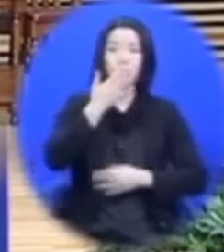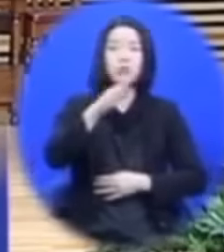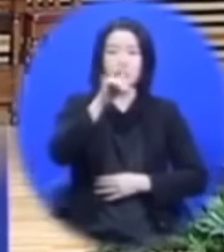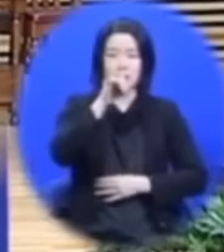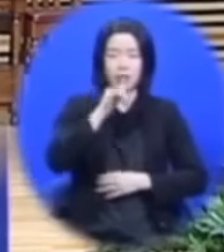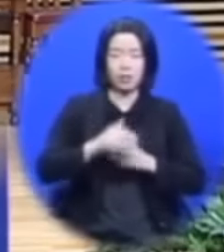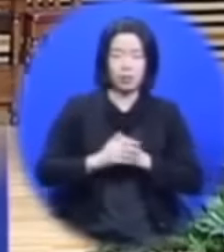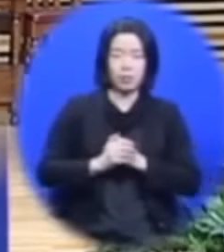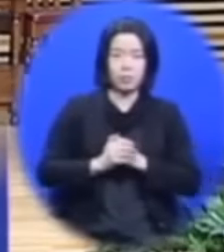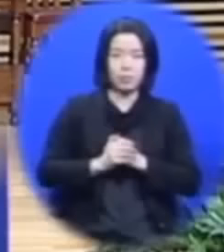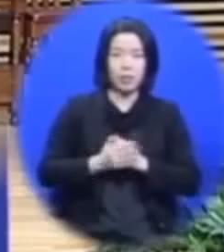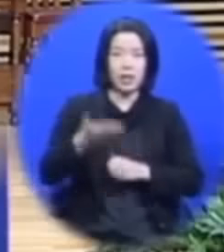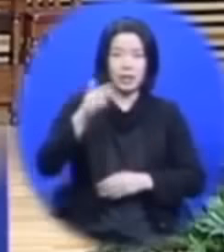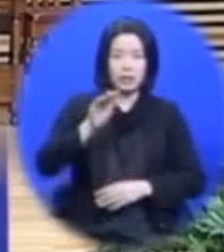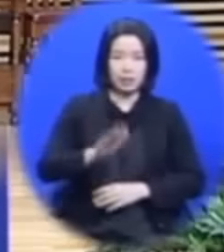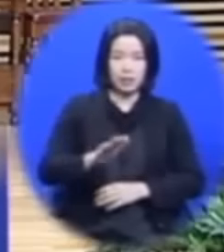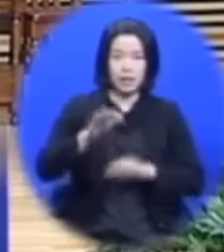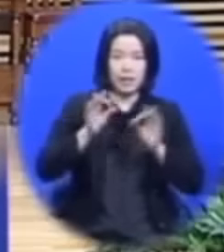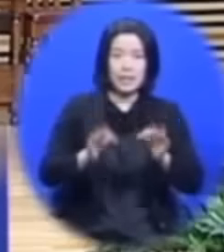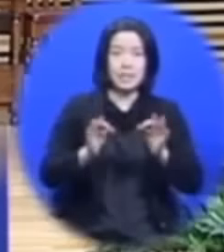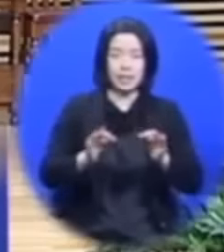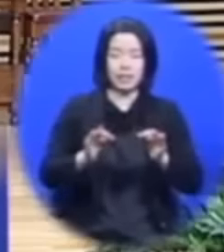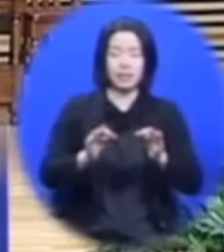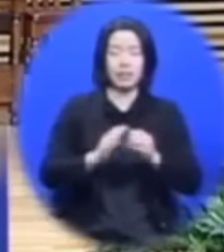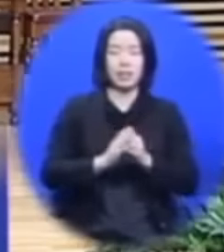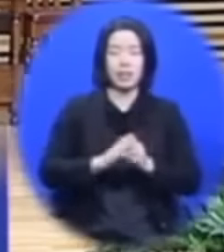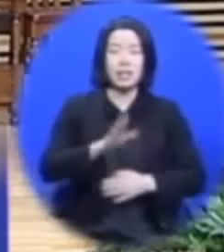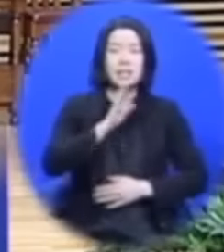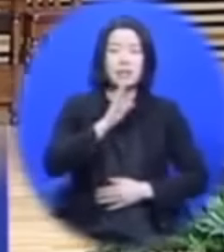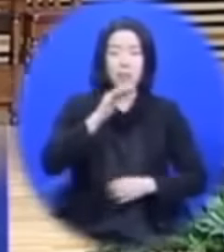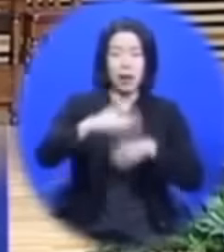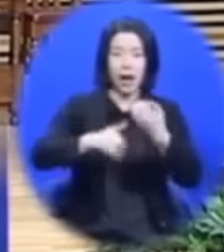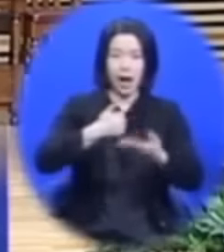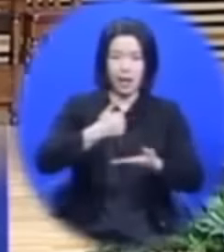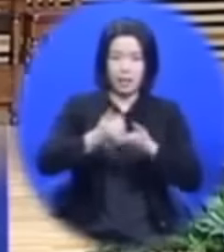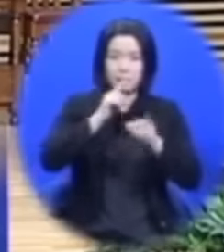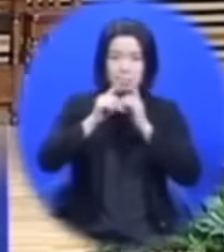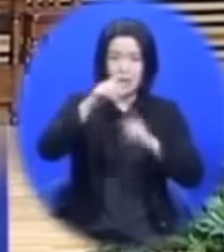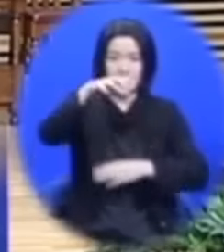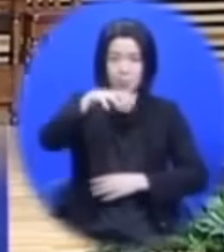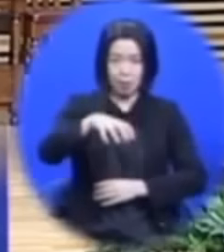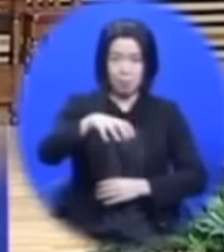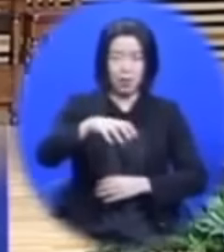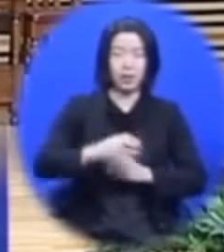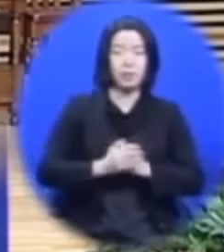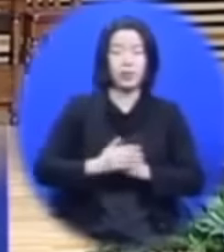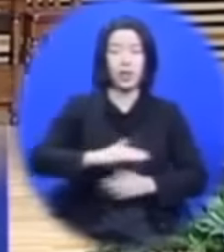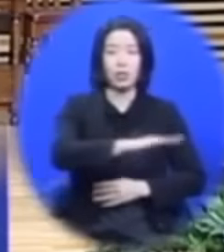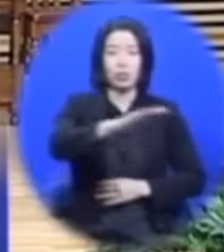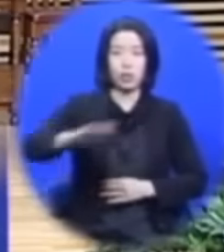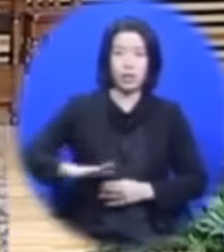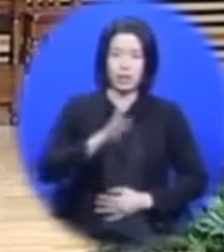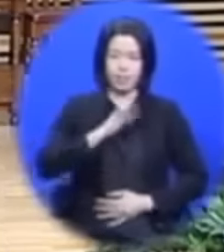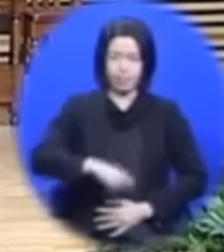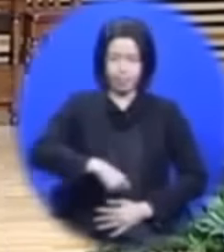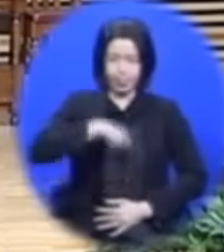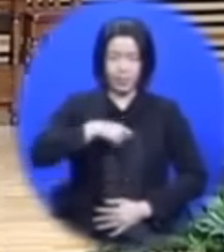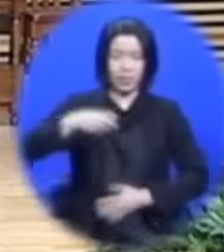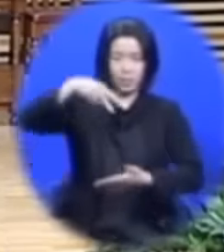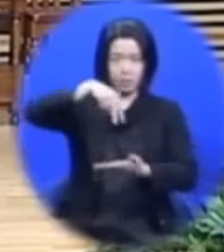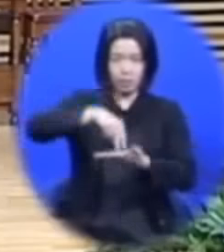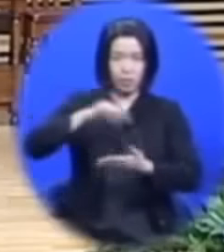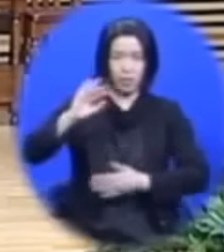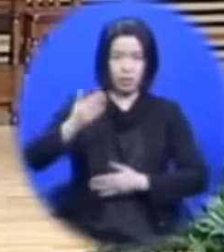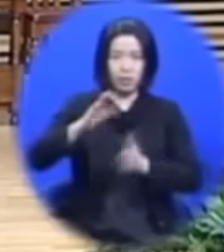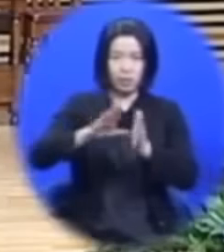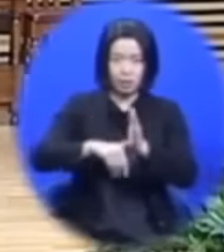있겠습니다. 그러나 이제는 이제 정말 하나님의 말씀 앞에 우리가 정직하게 서야 될 때가